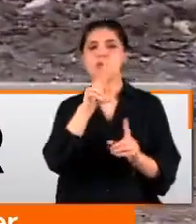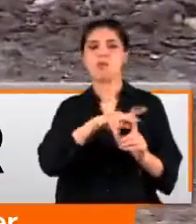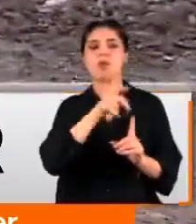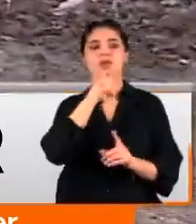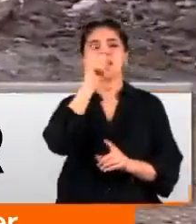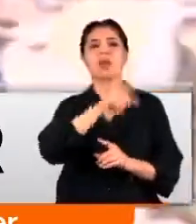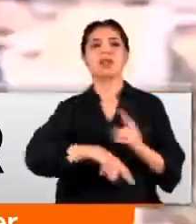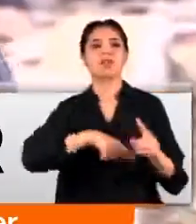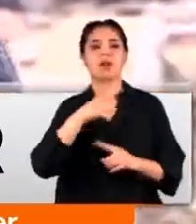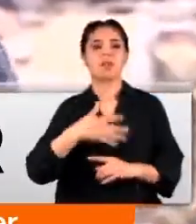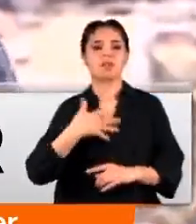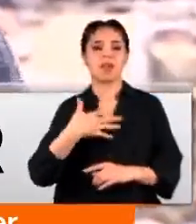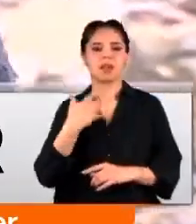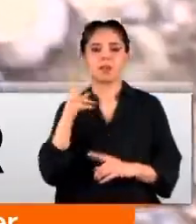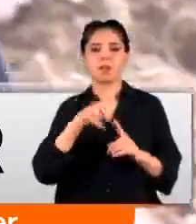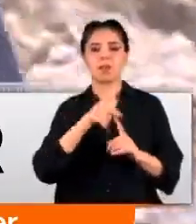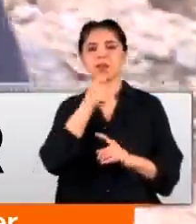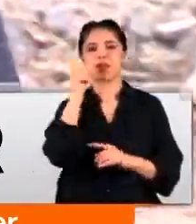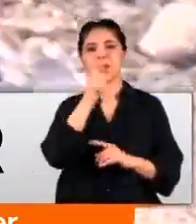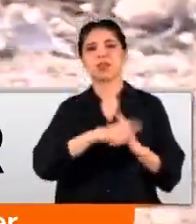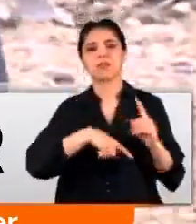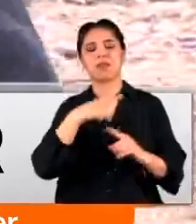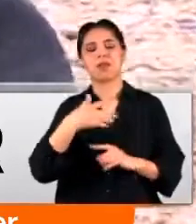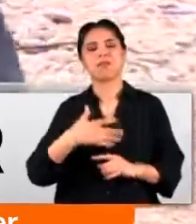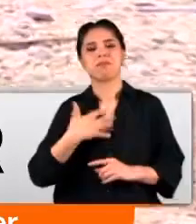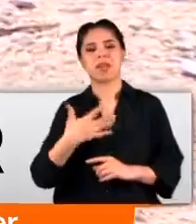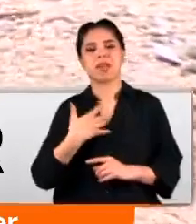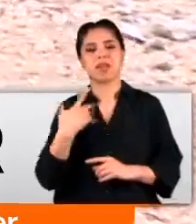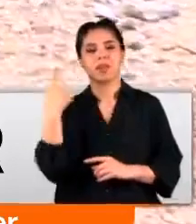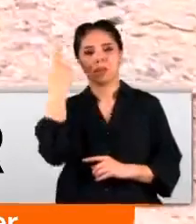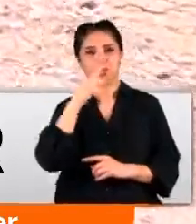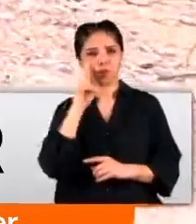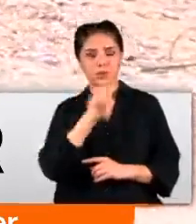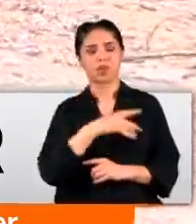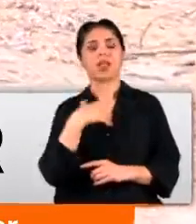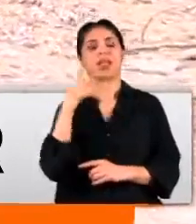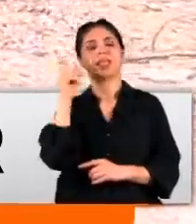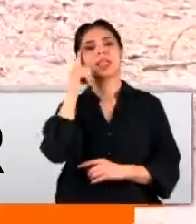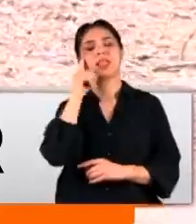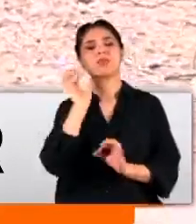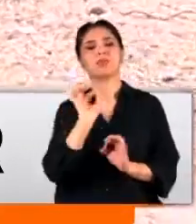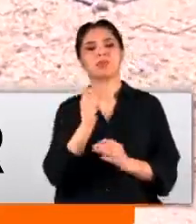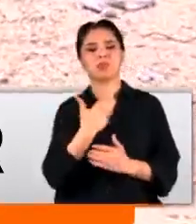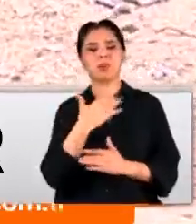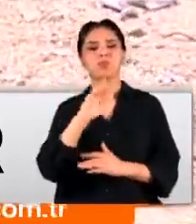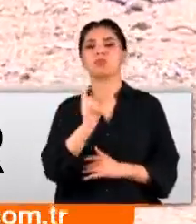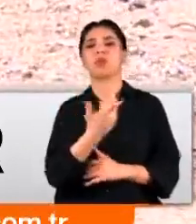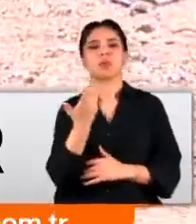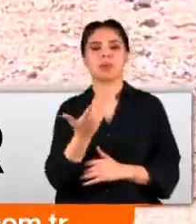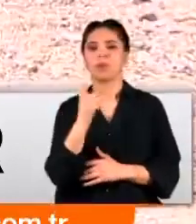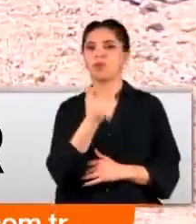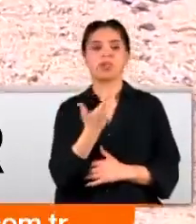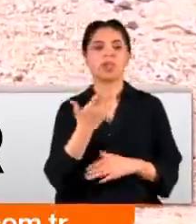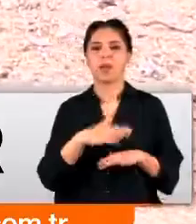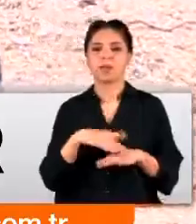polis memurunu arıyor. Siz o polisi mi arıyorsunuz? Aynen o polisi arıyorum. Yani yüzünü görsek tanırdık kendisini ama işte daha bulamadık. Yani. Bulunca